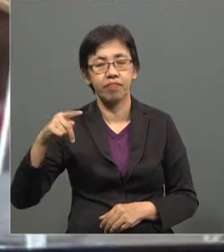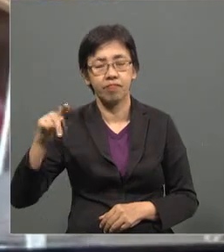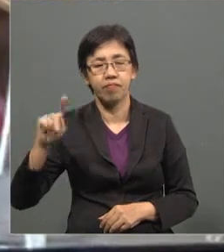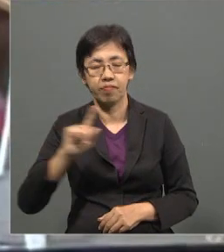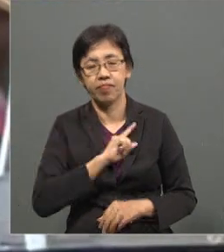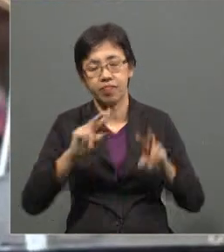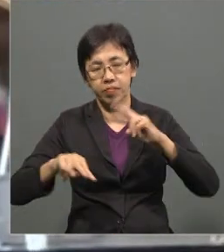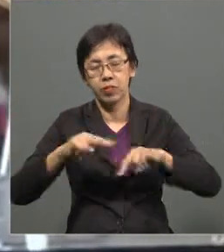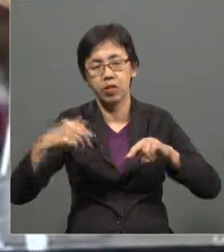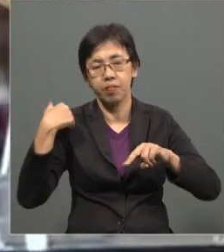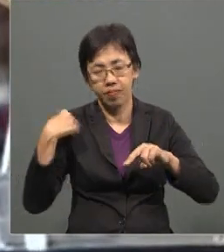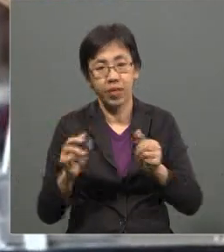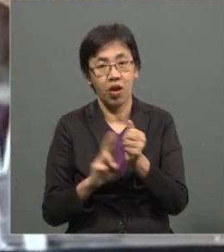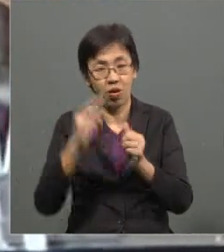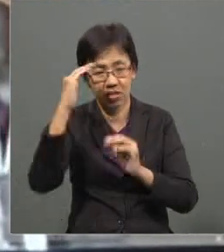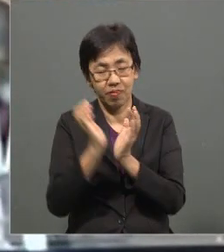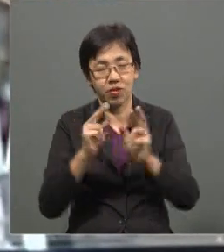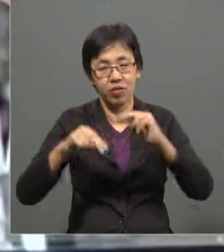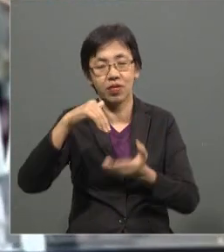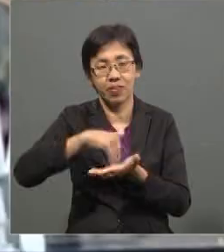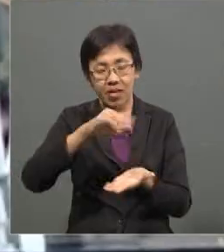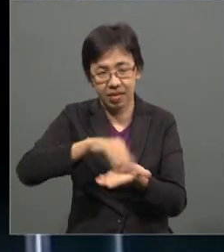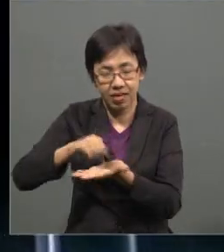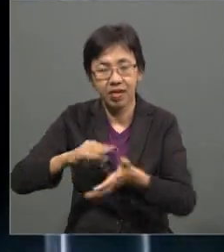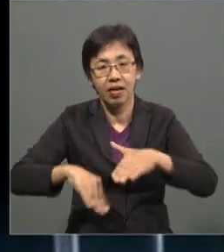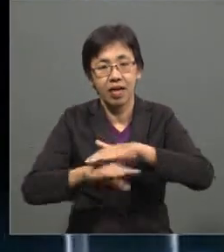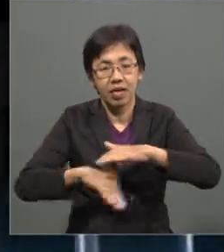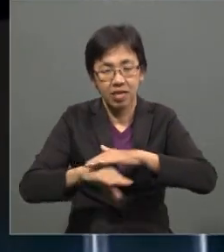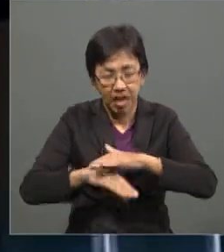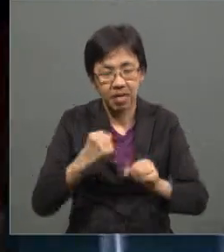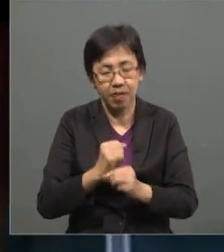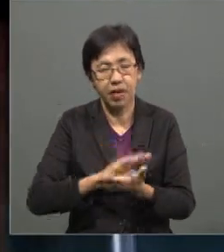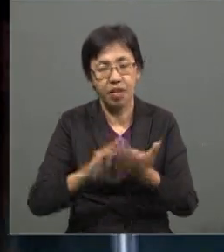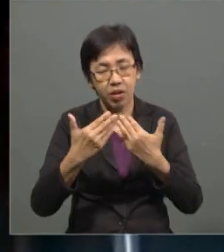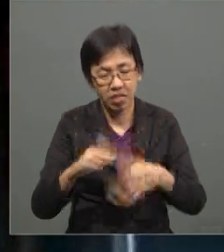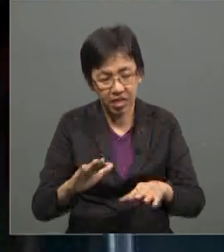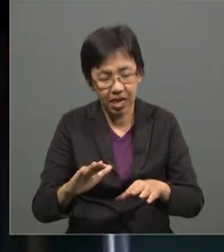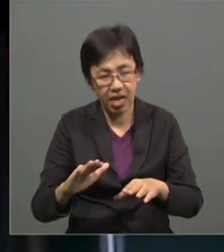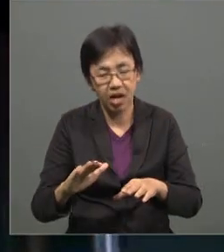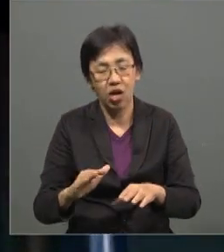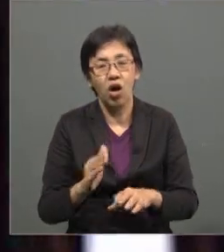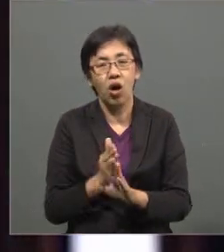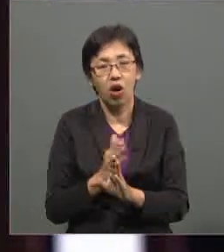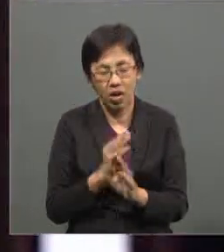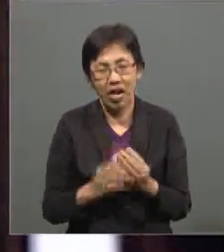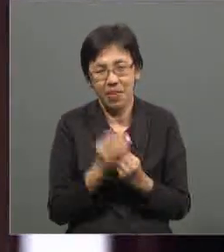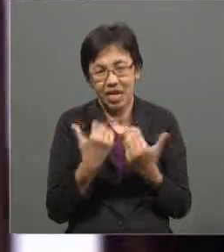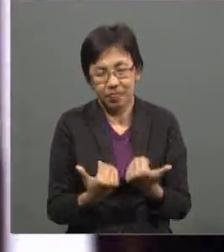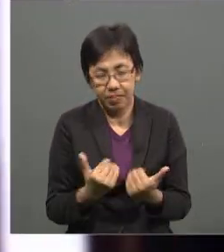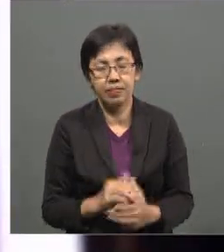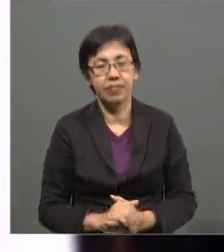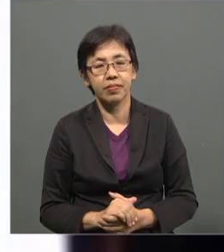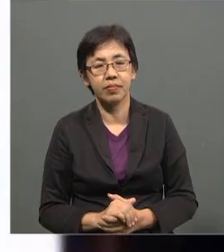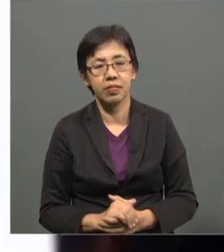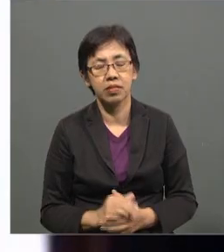เต่าเขาก็ดูอยู่นะเขาก็บอกว่าตอนนี้เนี่ยรวบรวมพยานหลักฐานเพื่อจะให้เสร็จทันขีดเส้นเลยนะภายในสัปดาห์นี้นี่นักข่าว